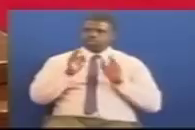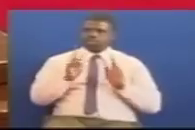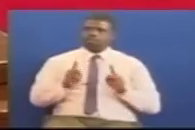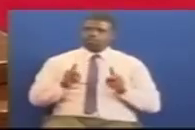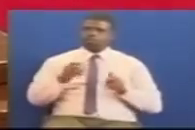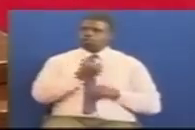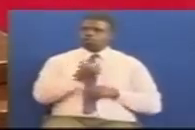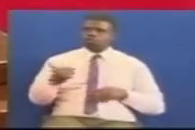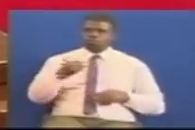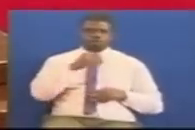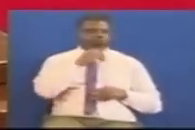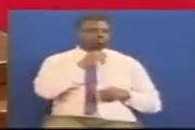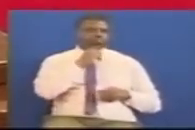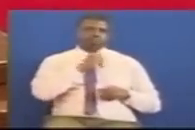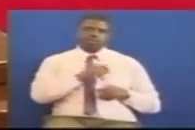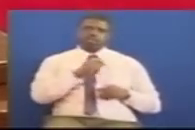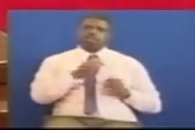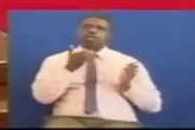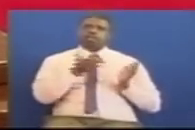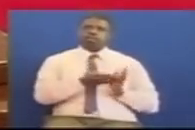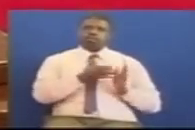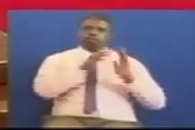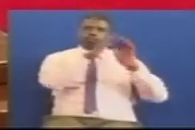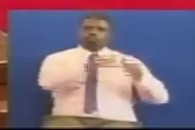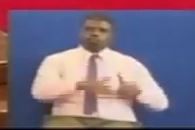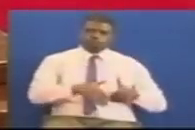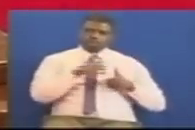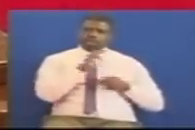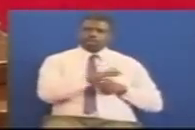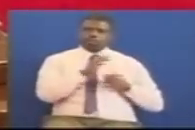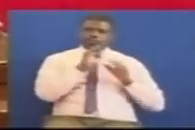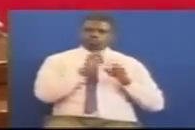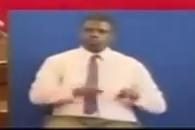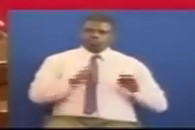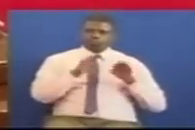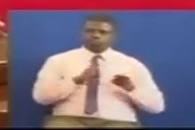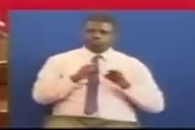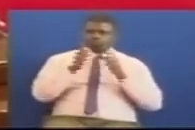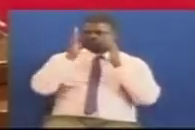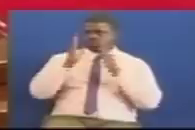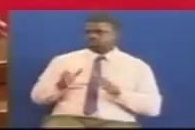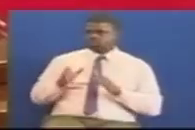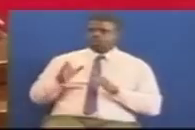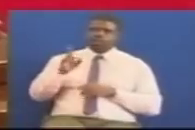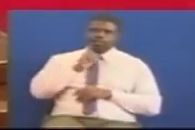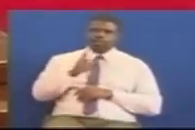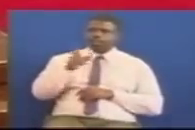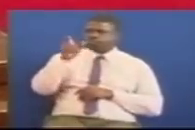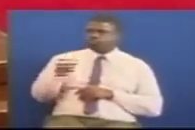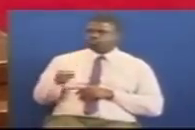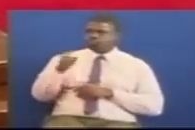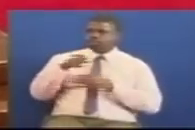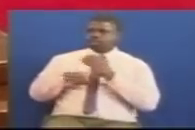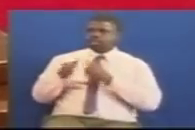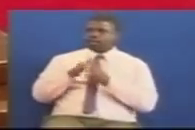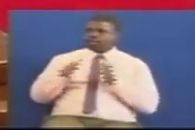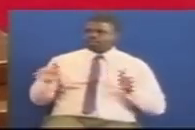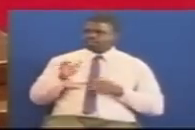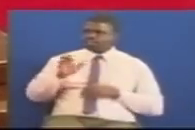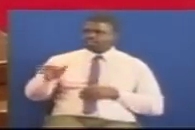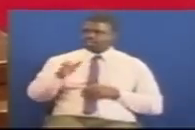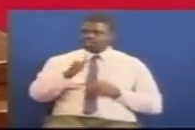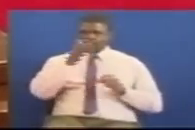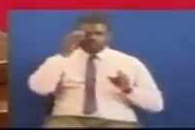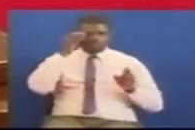Mwenyekiti, naomba bunge lako tukufu, wote waheshimiwa bunge, kila mmoja katika nafasi yake ajielekeze